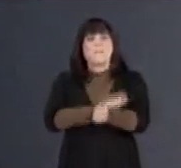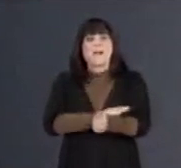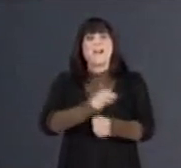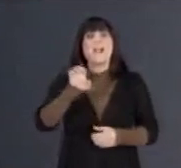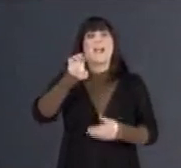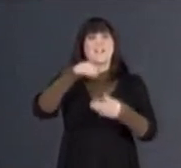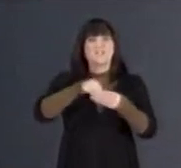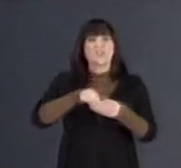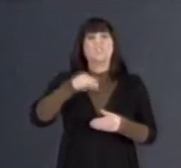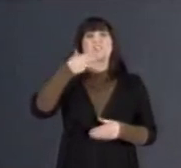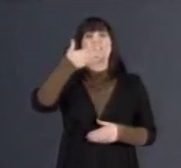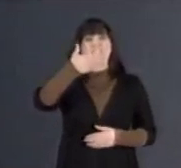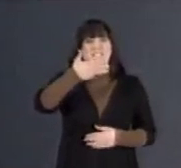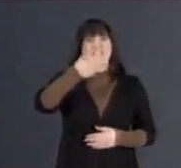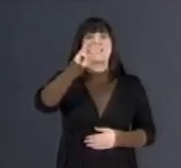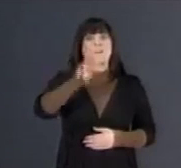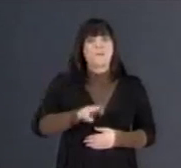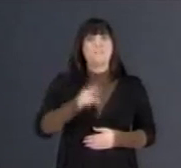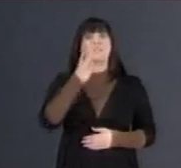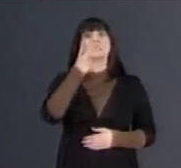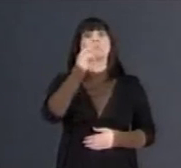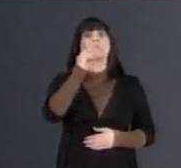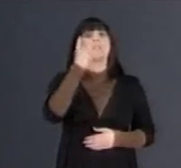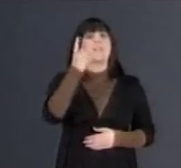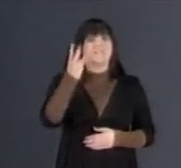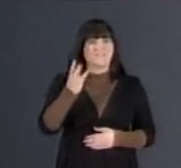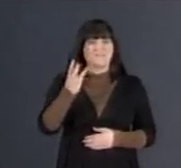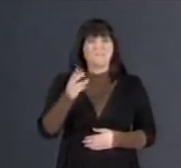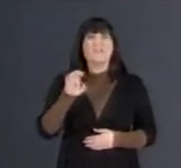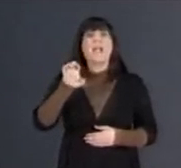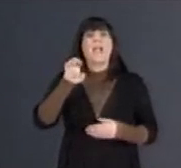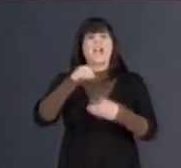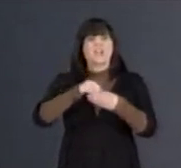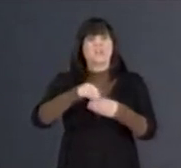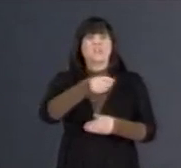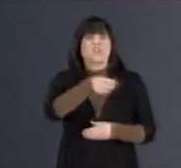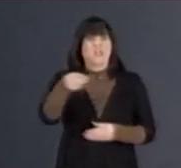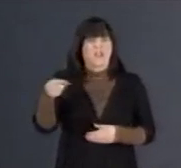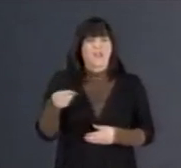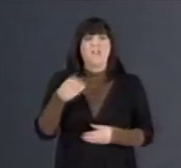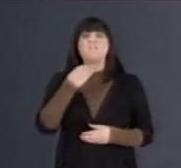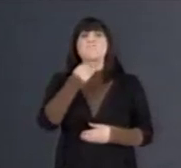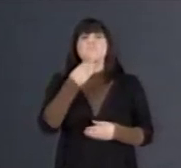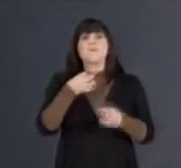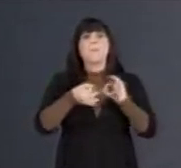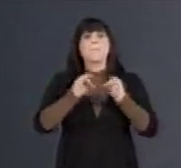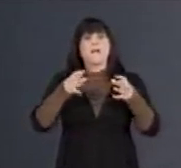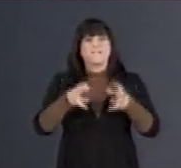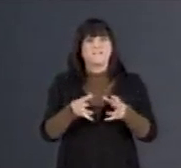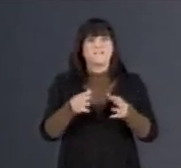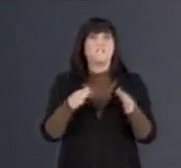-Elezzjoni ġenerali t-ħad-Disa ta-Marcu 2013. L-Elezzjoni ġenerali min-barra l-partiti